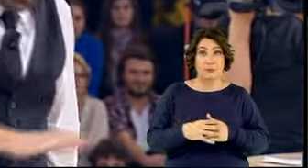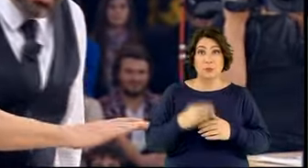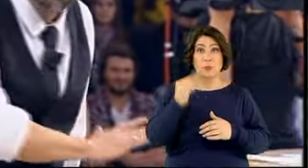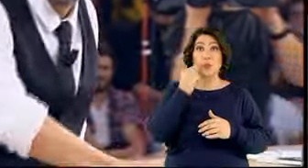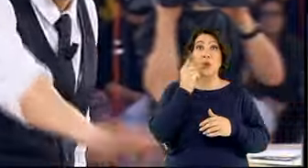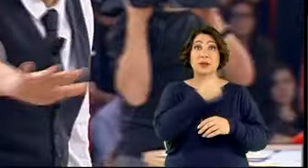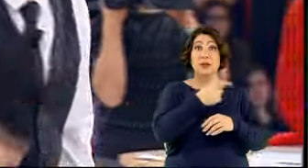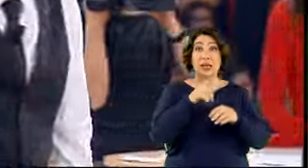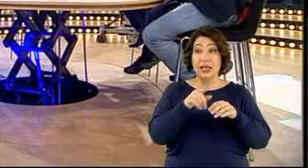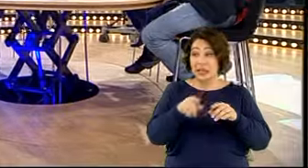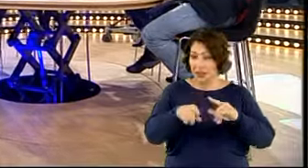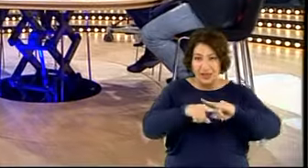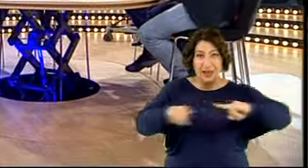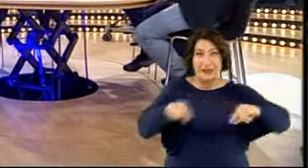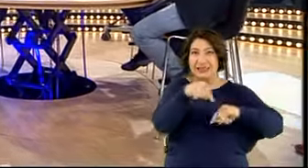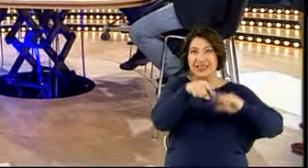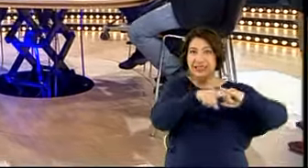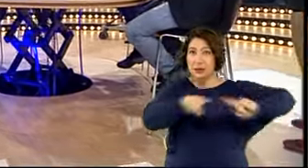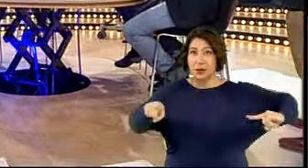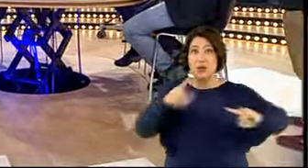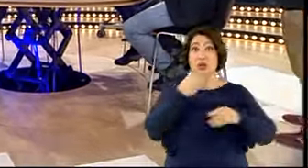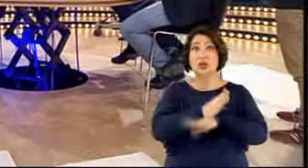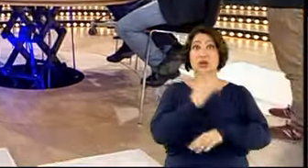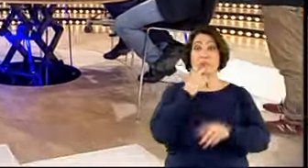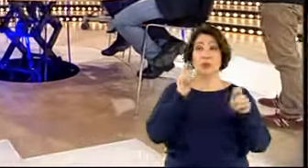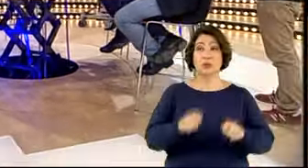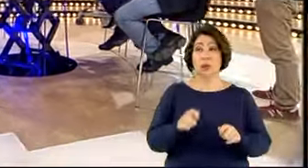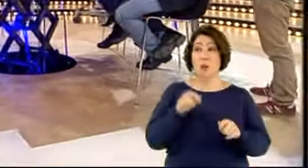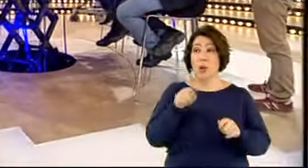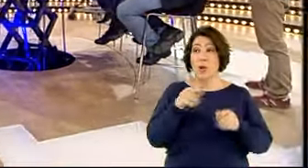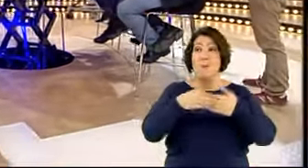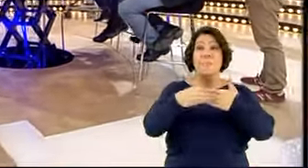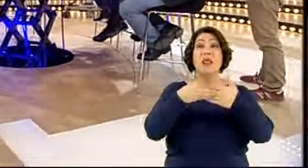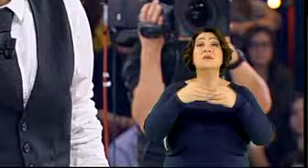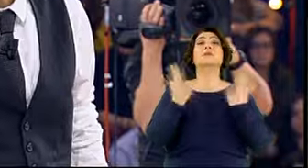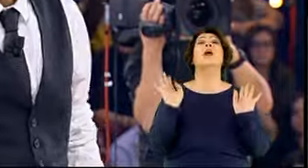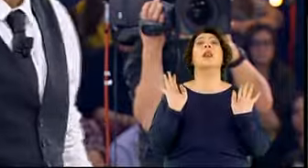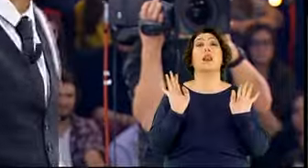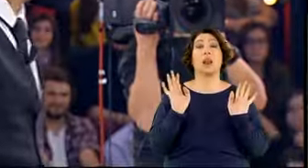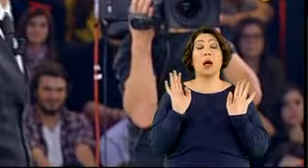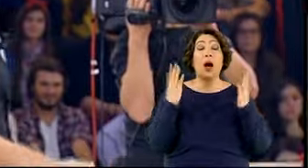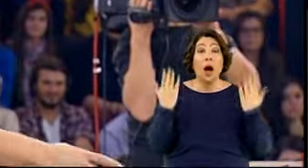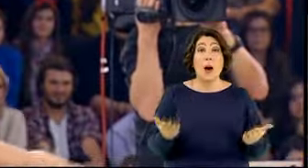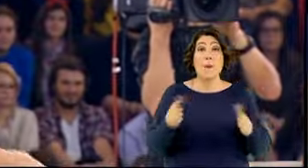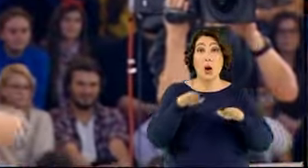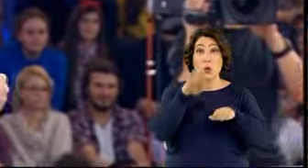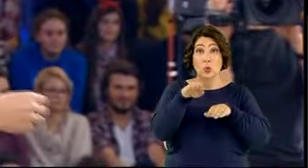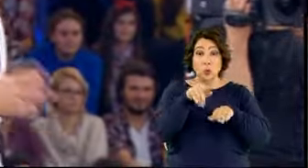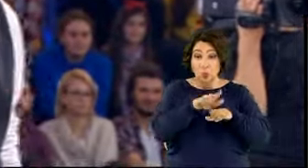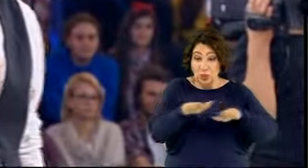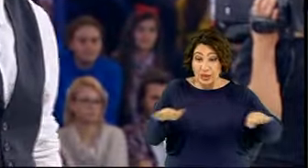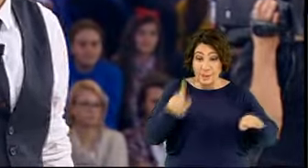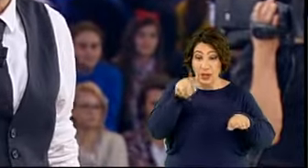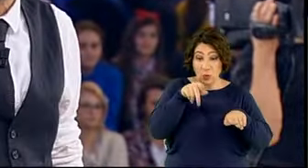Bülent Ersoy'a yerleri gerçek cam yapmışlar. Böyle plastik değil yani. Fakat üzerinde herhangi